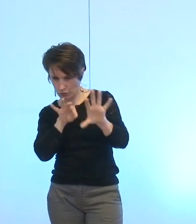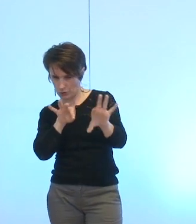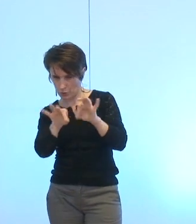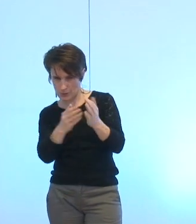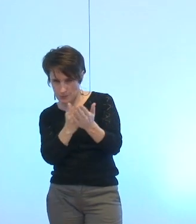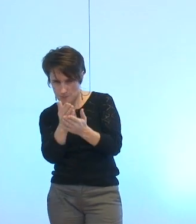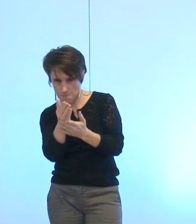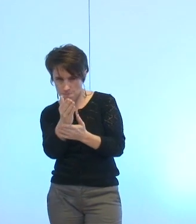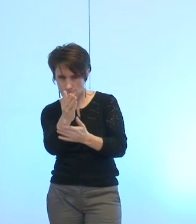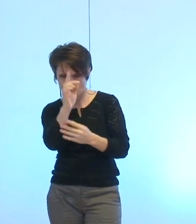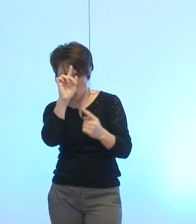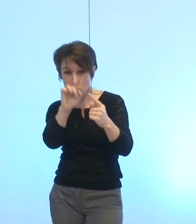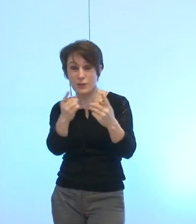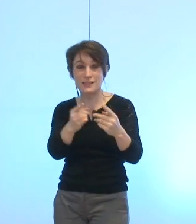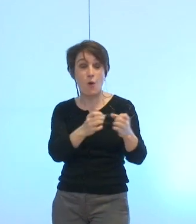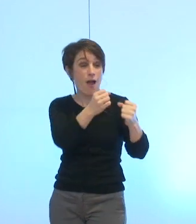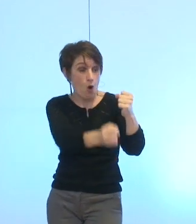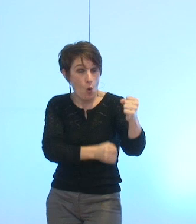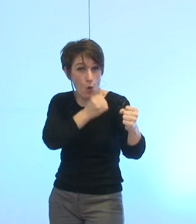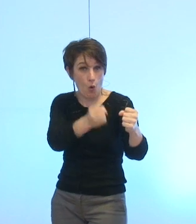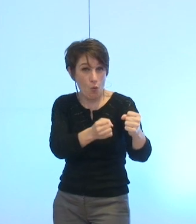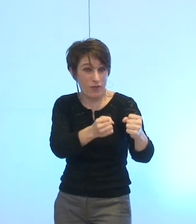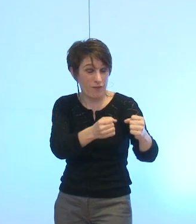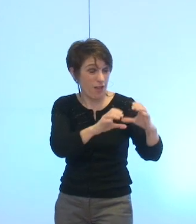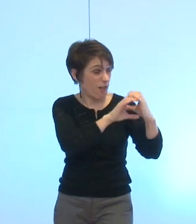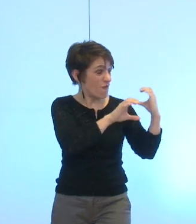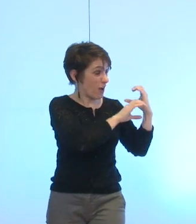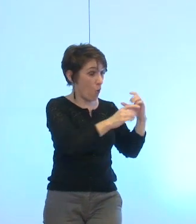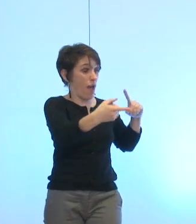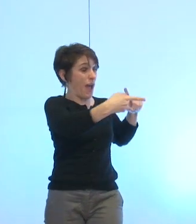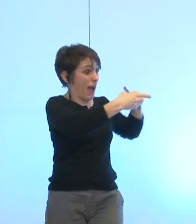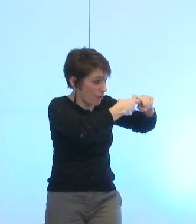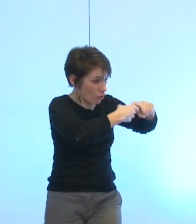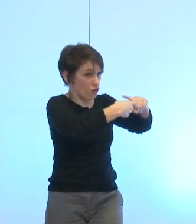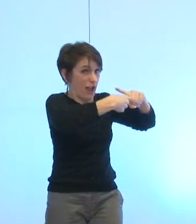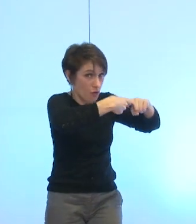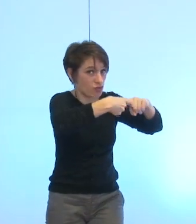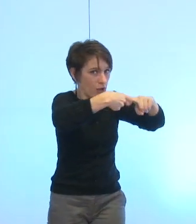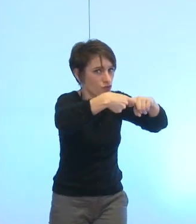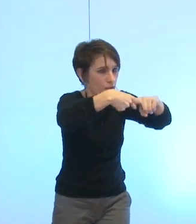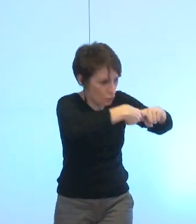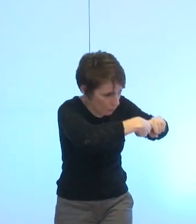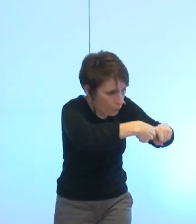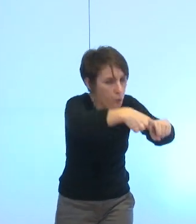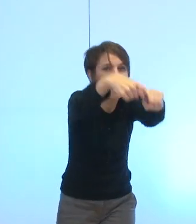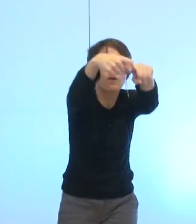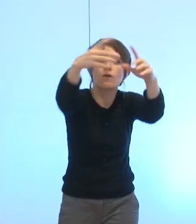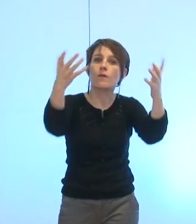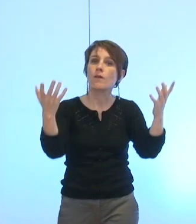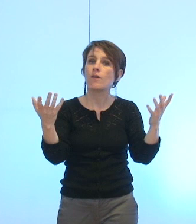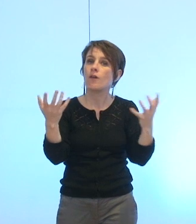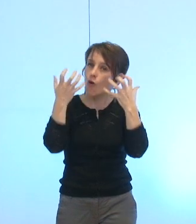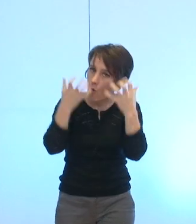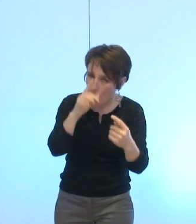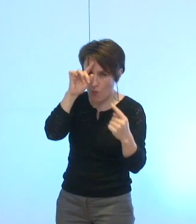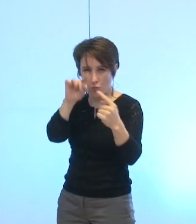sont de raccrocher les wagons de revenir sur des politiques au service du quotidien